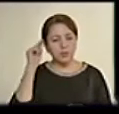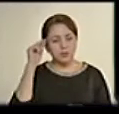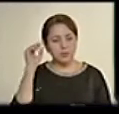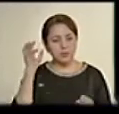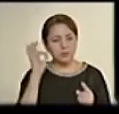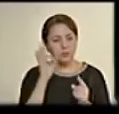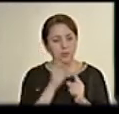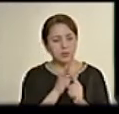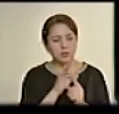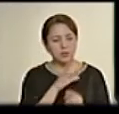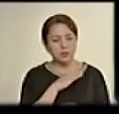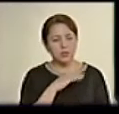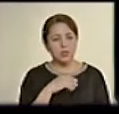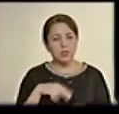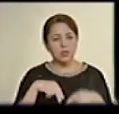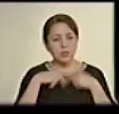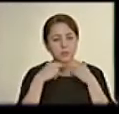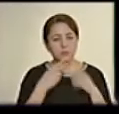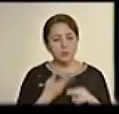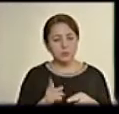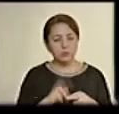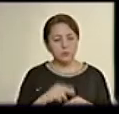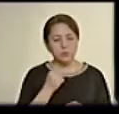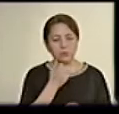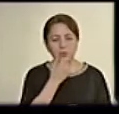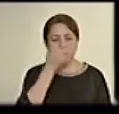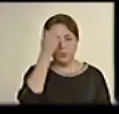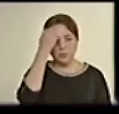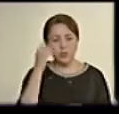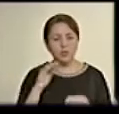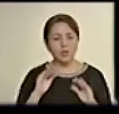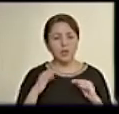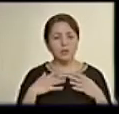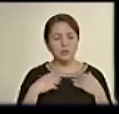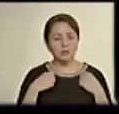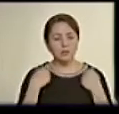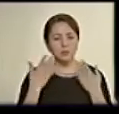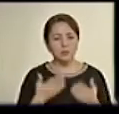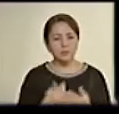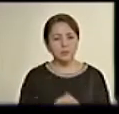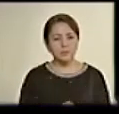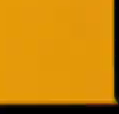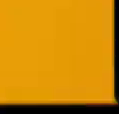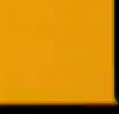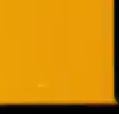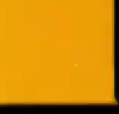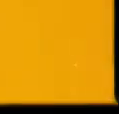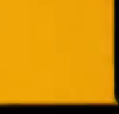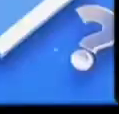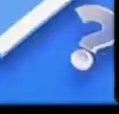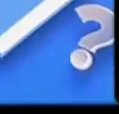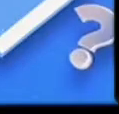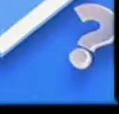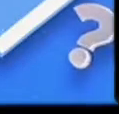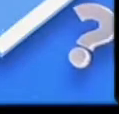erishdi. E'tiboringiz uchun rahmat, xayr, salomat bo'ling.